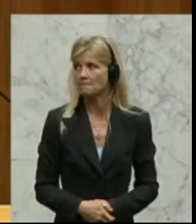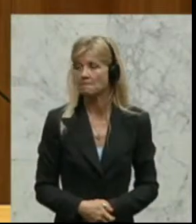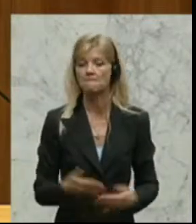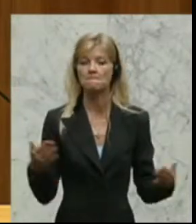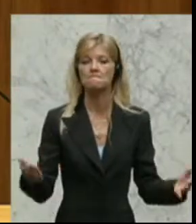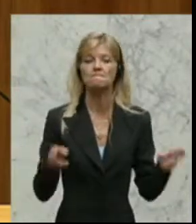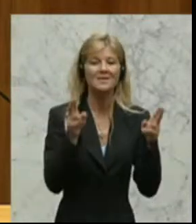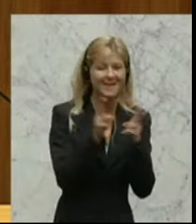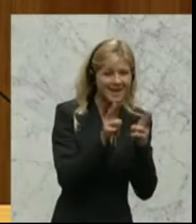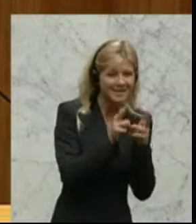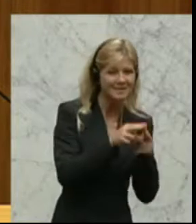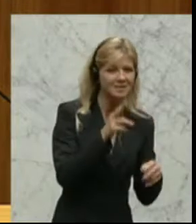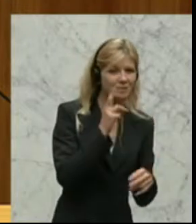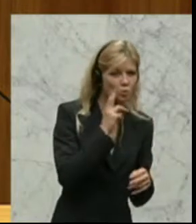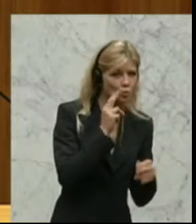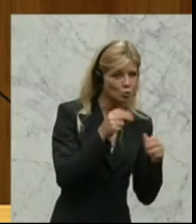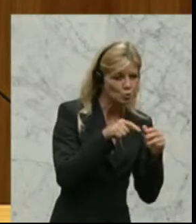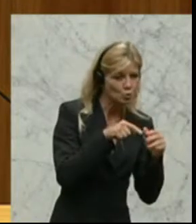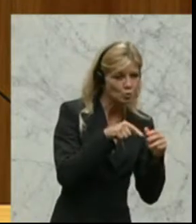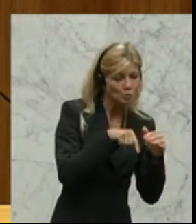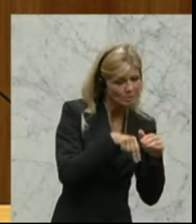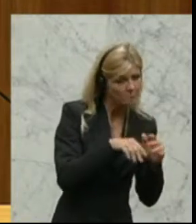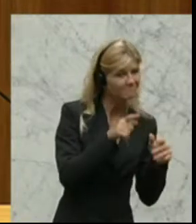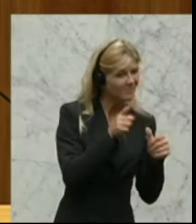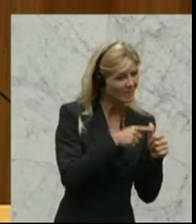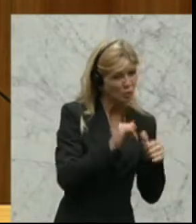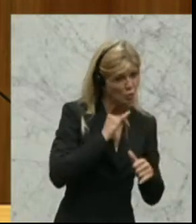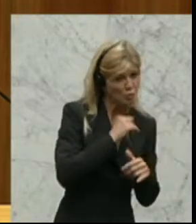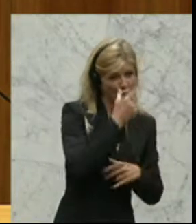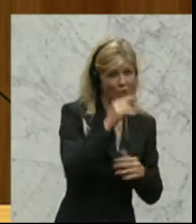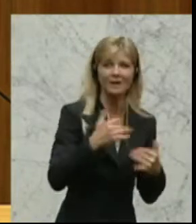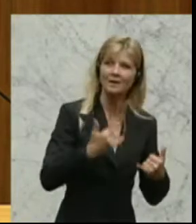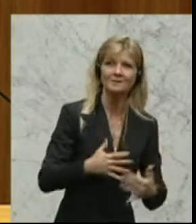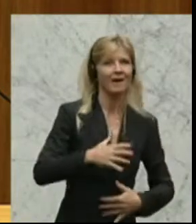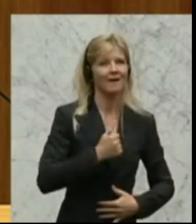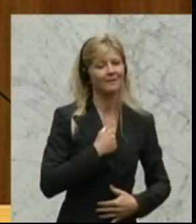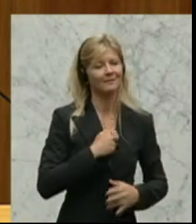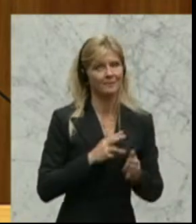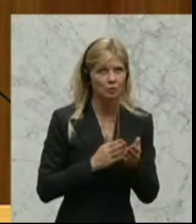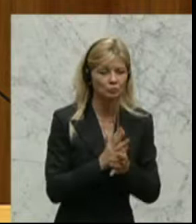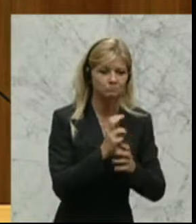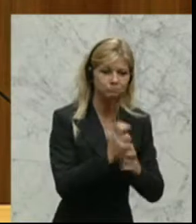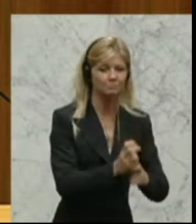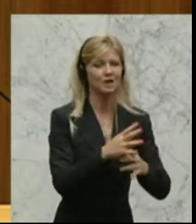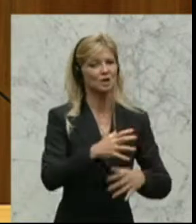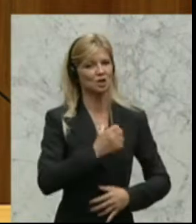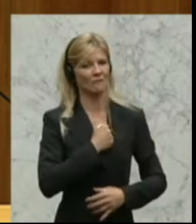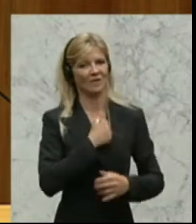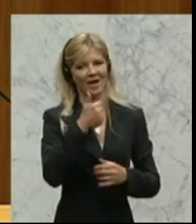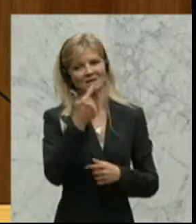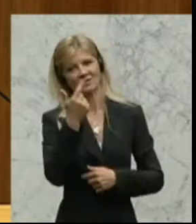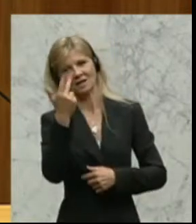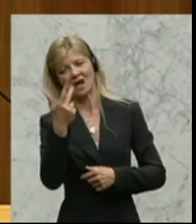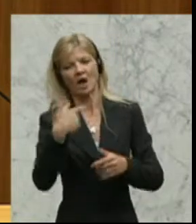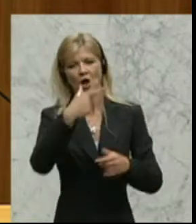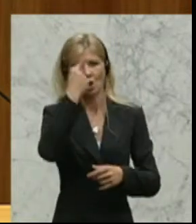Kleinstunternehmen, wenn sich ein paar junge Leute, wenn sie sich endlich einmal durchgesetzt haben und es schaffen, 1, 2, 3 Leute anzustellen, dann knallt